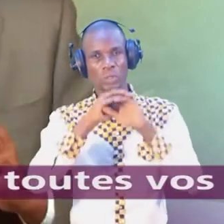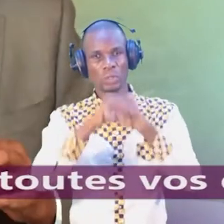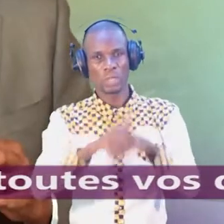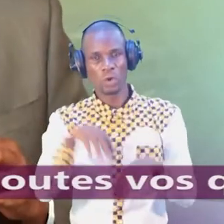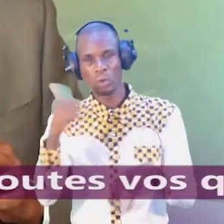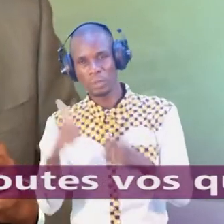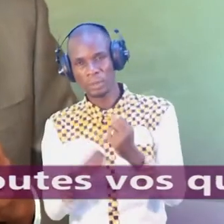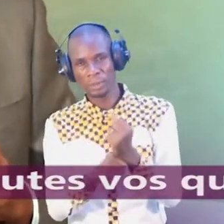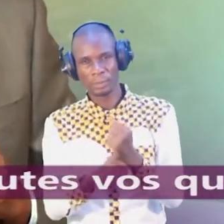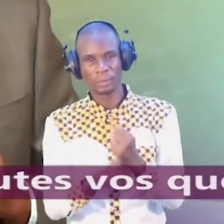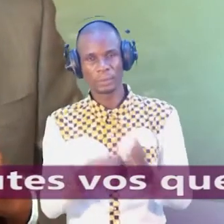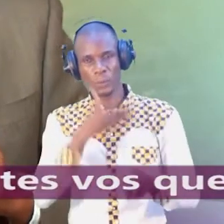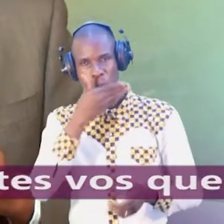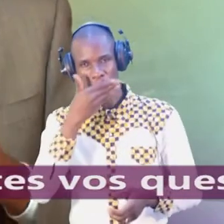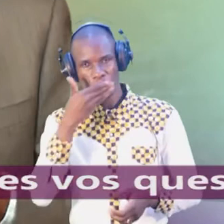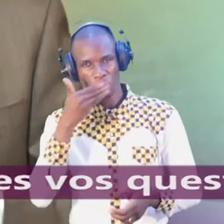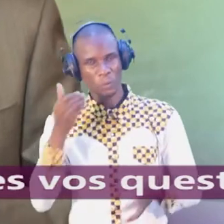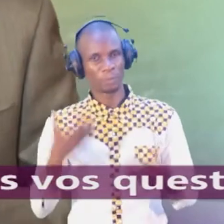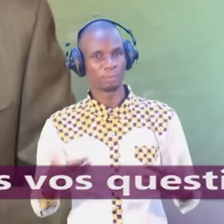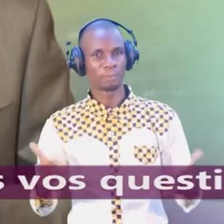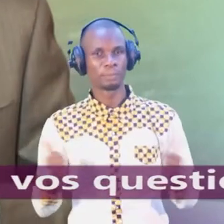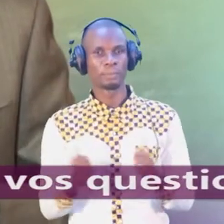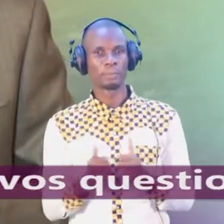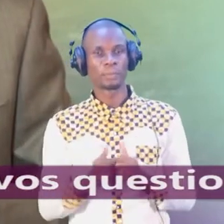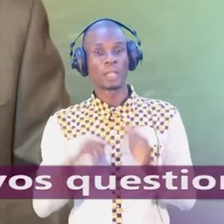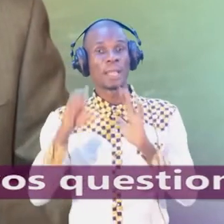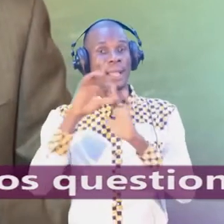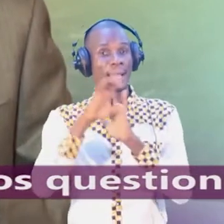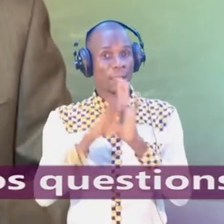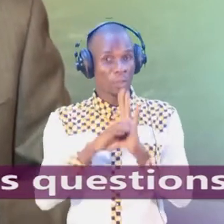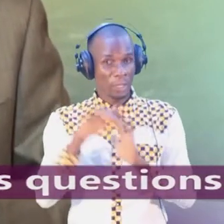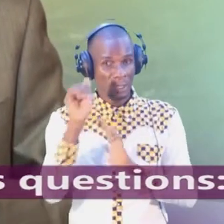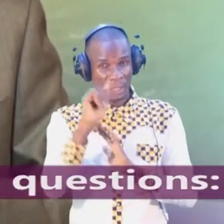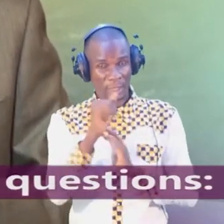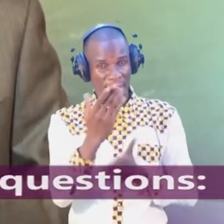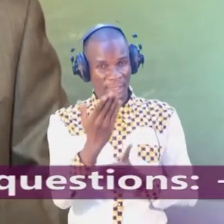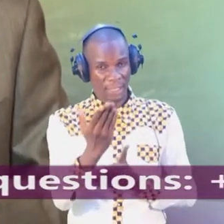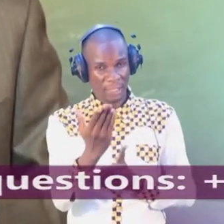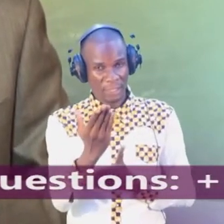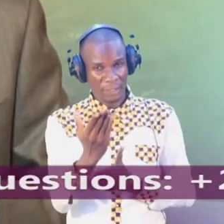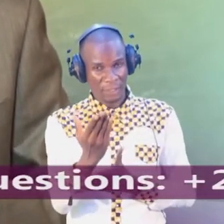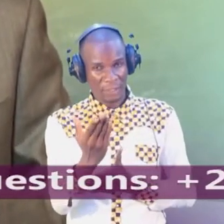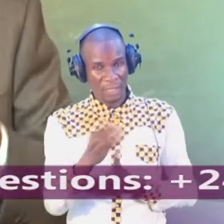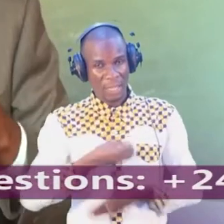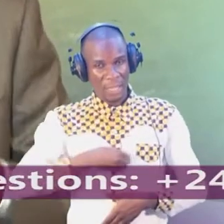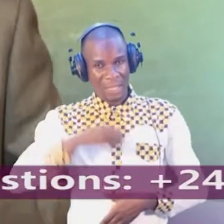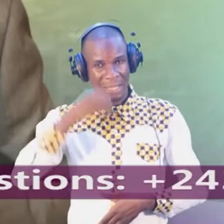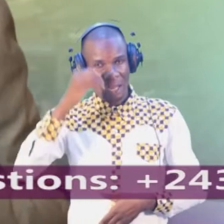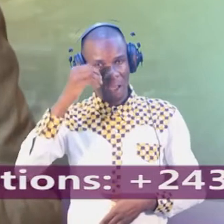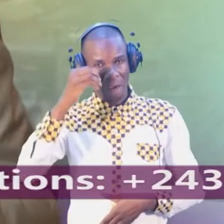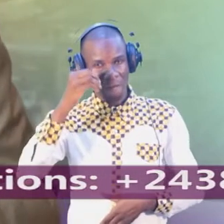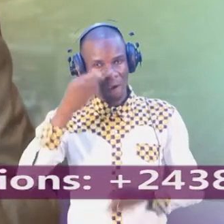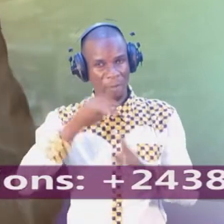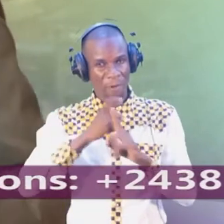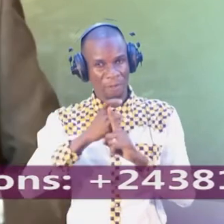désir il est oyo azali ko tosa mobe ko na nzambe ye azali ko mipekisa penza ko yemba kozwa ti to kozwa likanisi ya